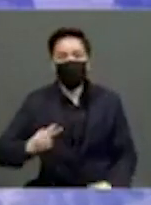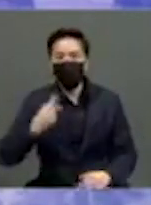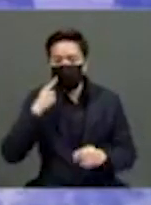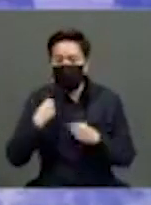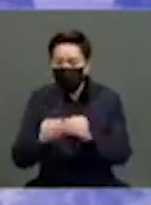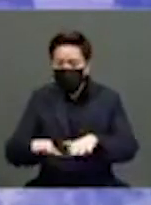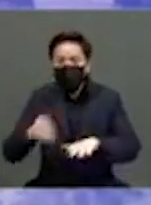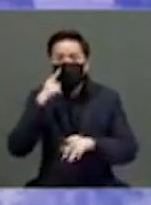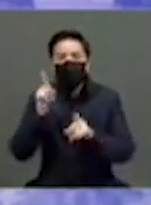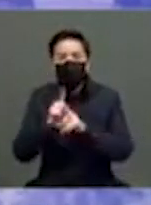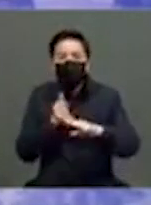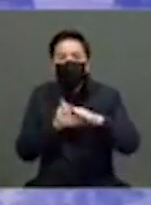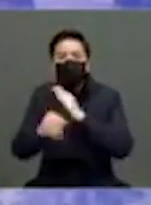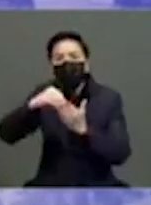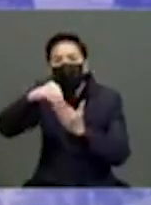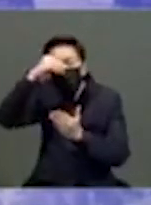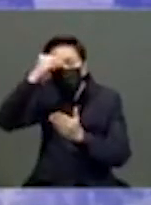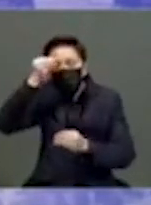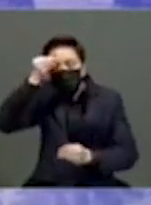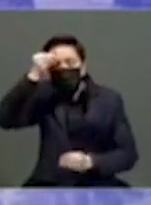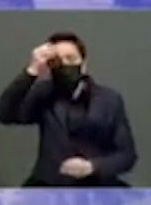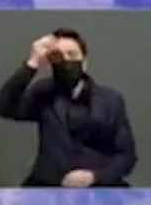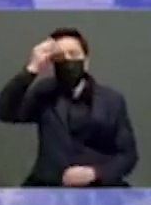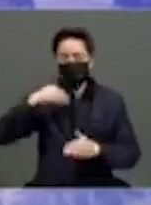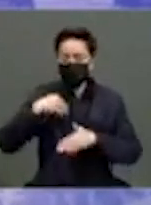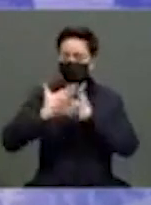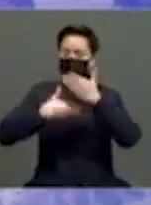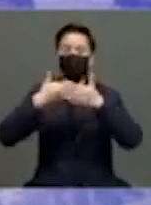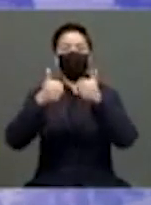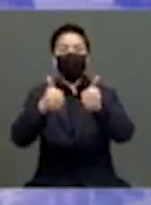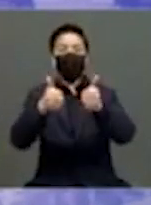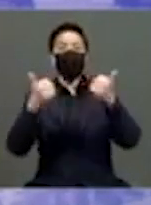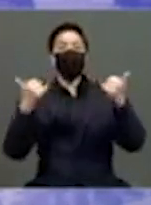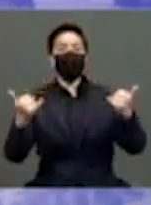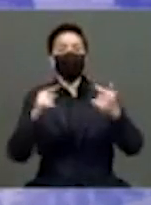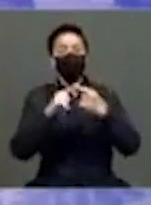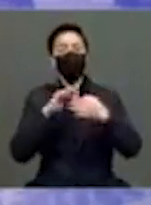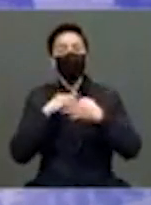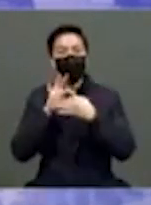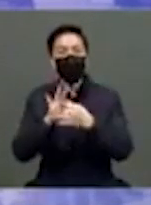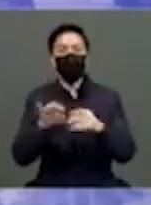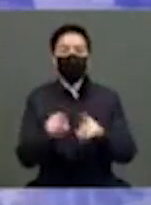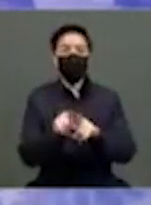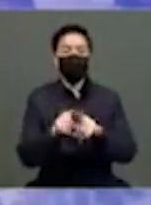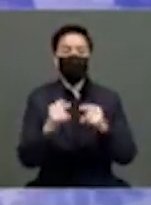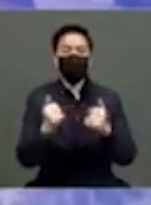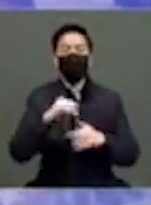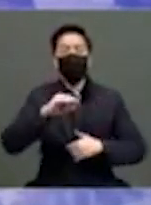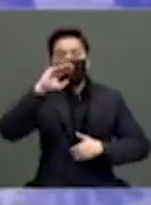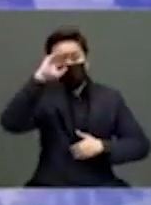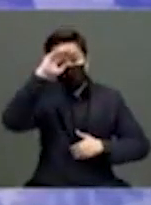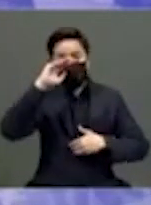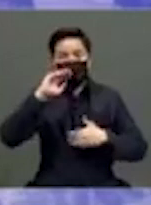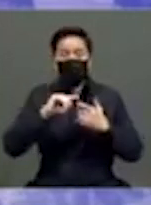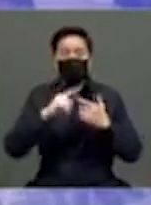มีเรื่องของการเรียนรู้นำไปสู่การพัฒนาทำสมองเขานะครับซึ่งเราก็ห่วงใหญ่เพราะฉะนั้นโรคต้อง